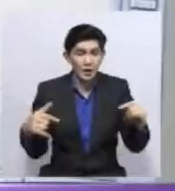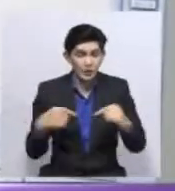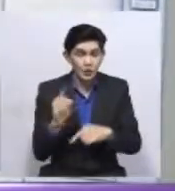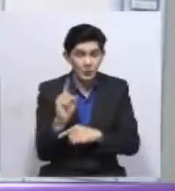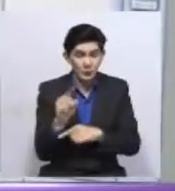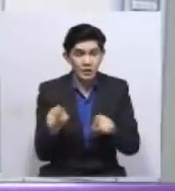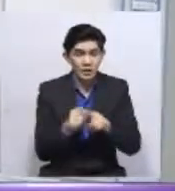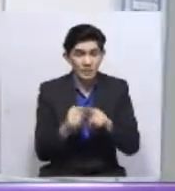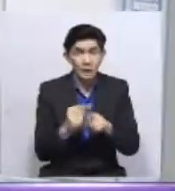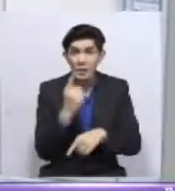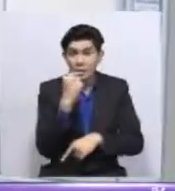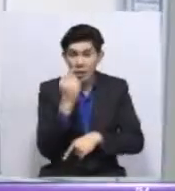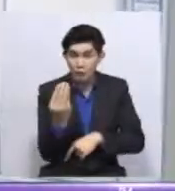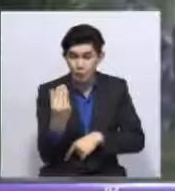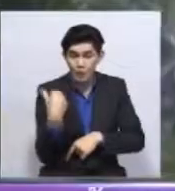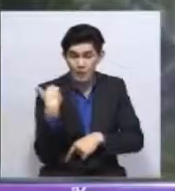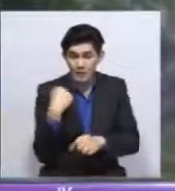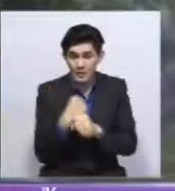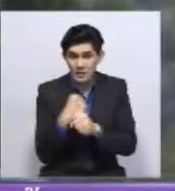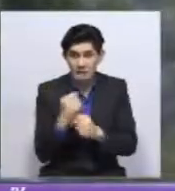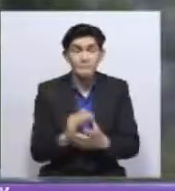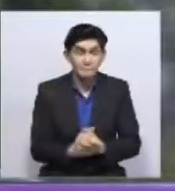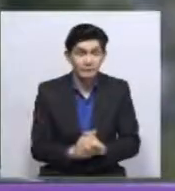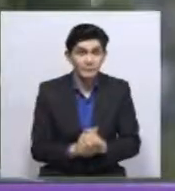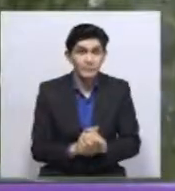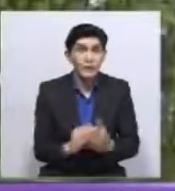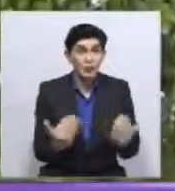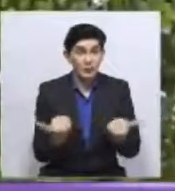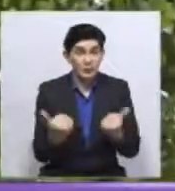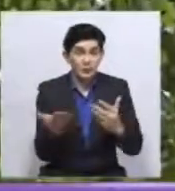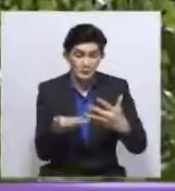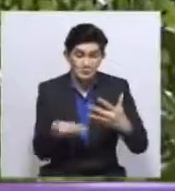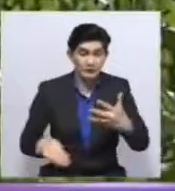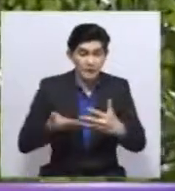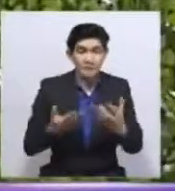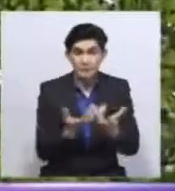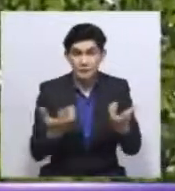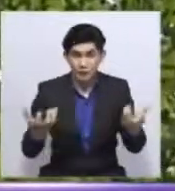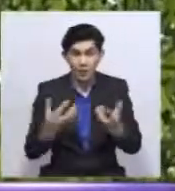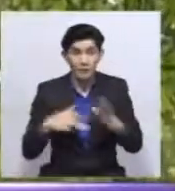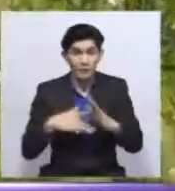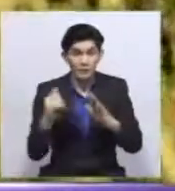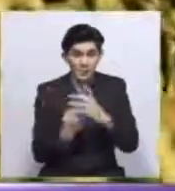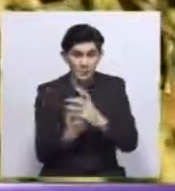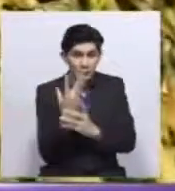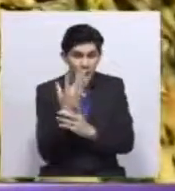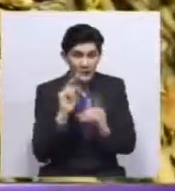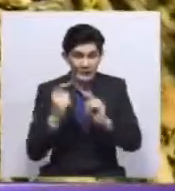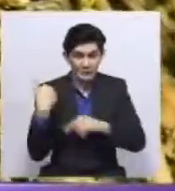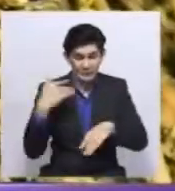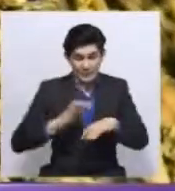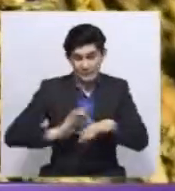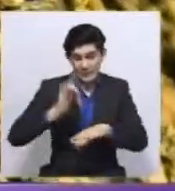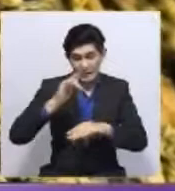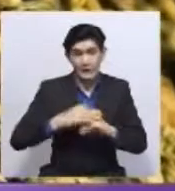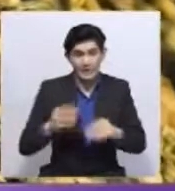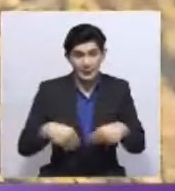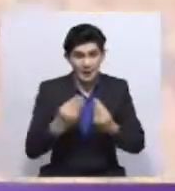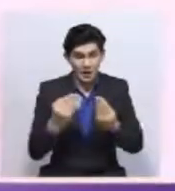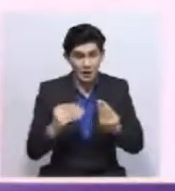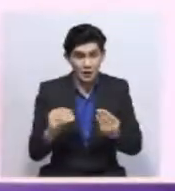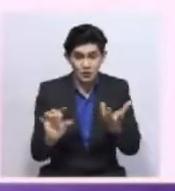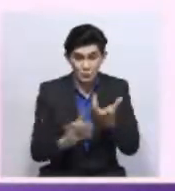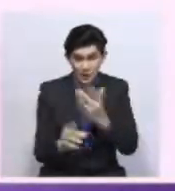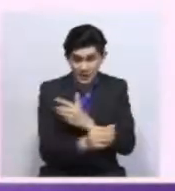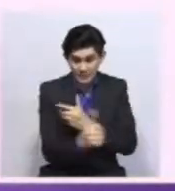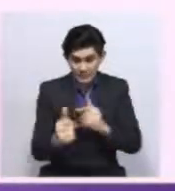สกัดกระเจี๊ยบแดงเป็นต้นพร้อมกันนี้ยังยกระดับผลิตภัณฑ์จากสมุนไพรและผลิตภัณฑ์ธรรมชาติให้มีคุณส